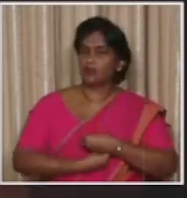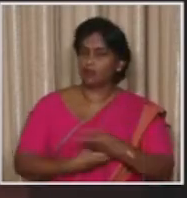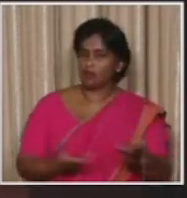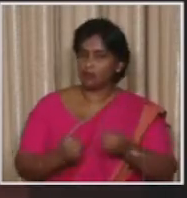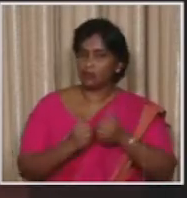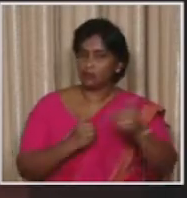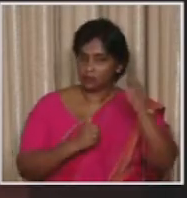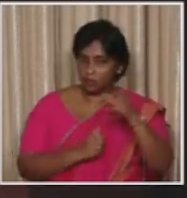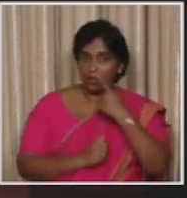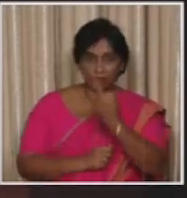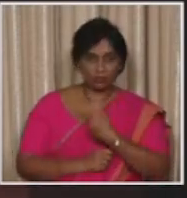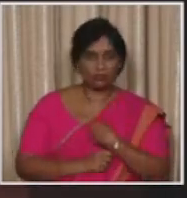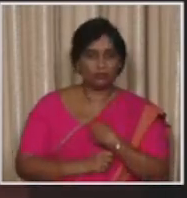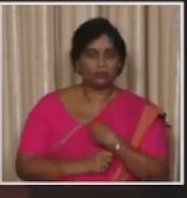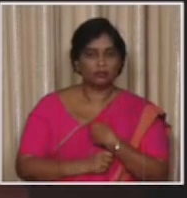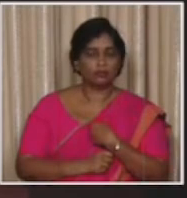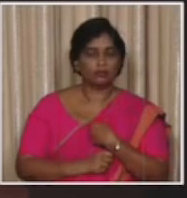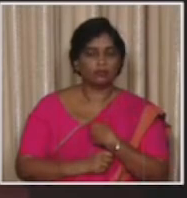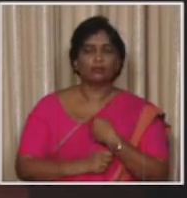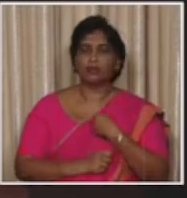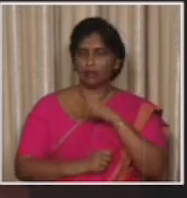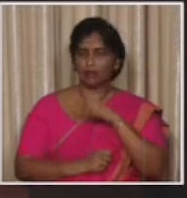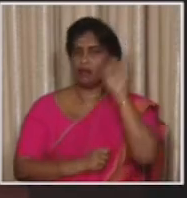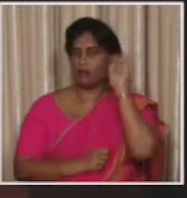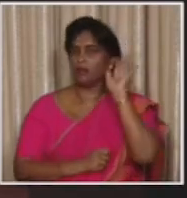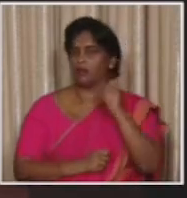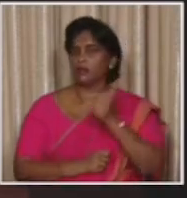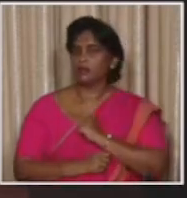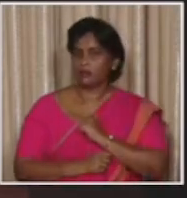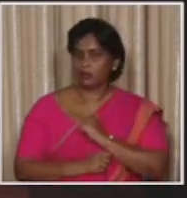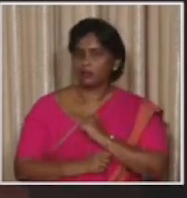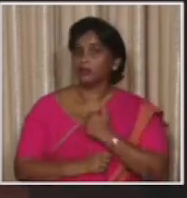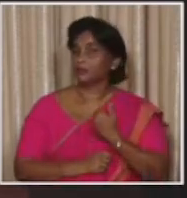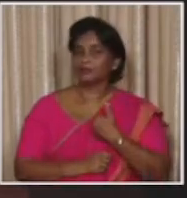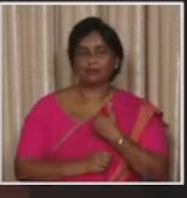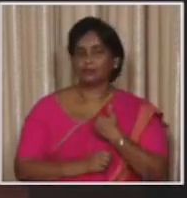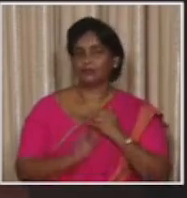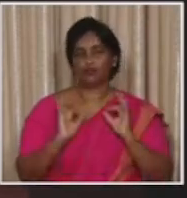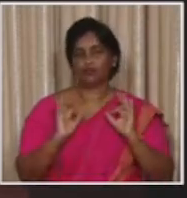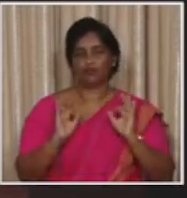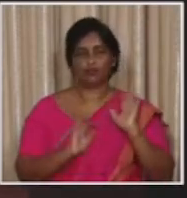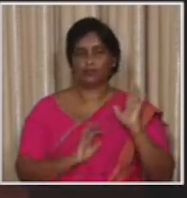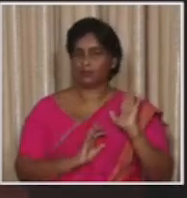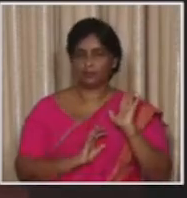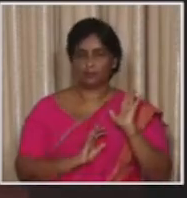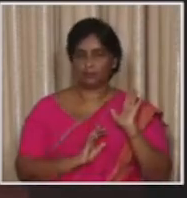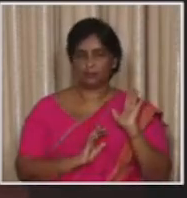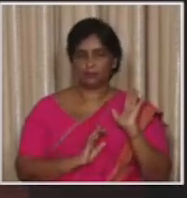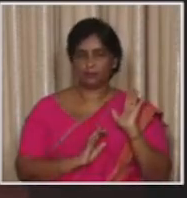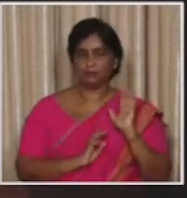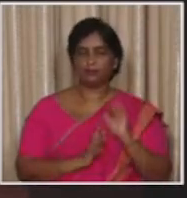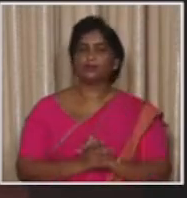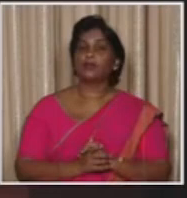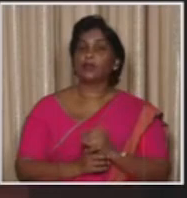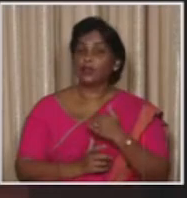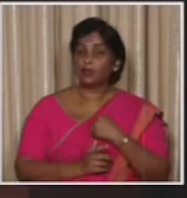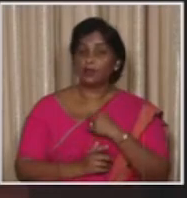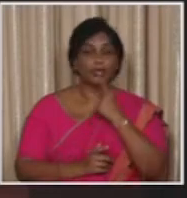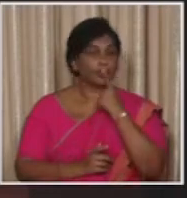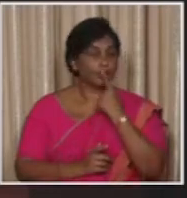කරා ගෙන යන්නද කියන්නේ? මං අහන්න කැමති. අපි ඒකට සූදානම් නැහැ. අපිට